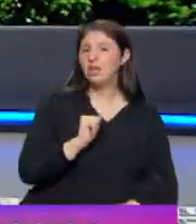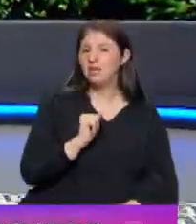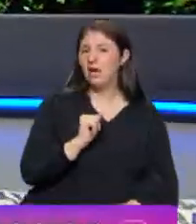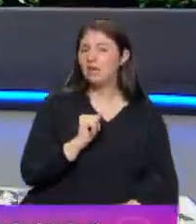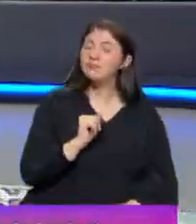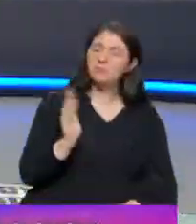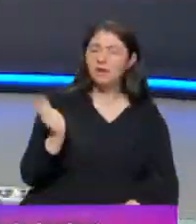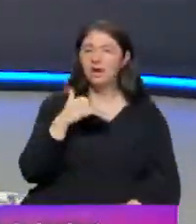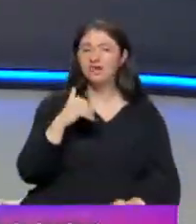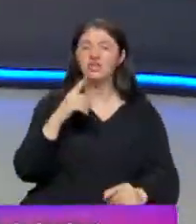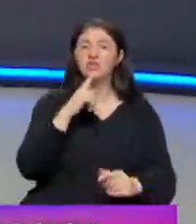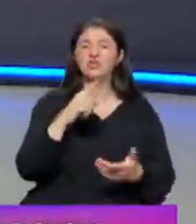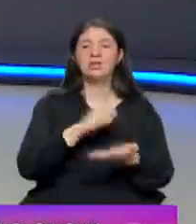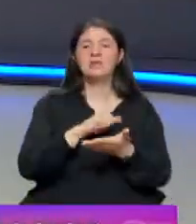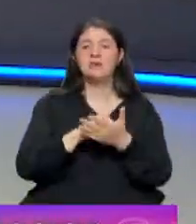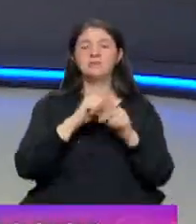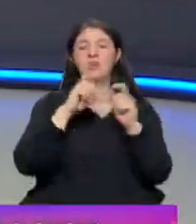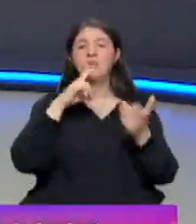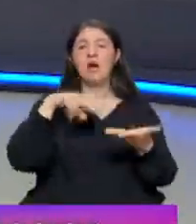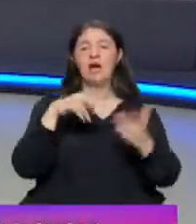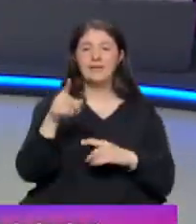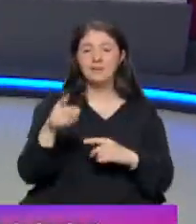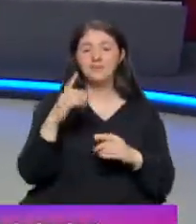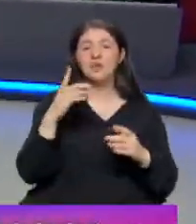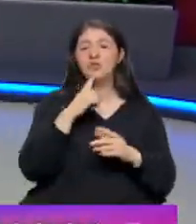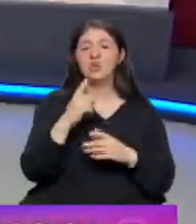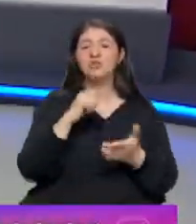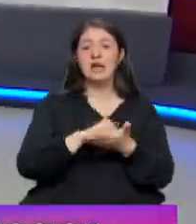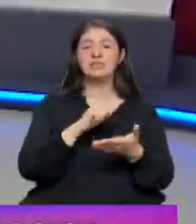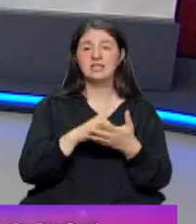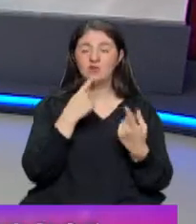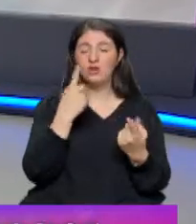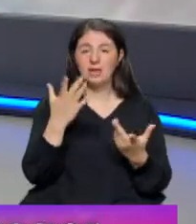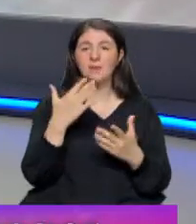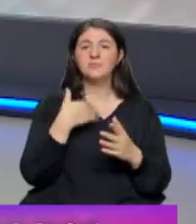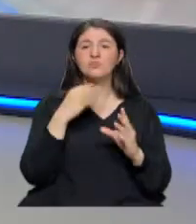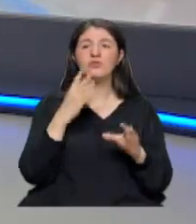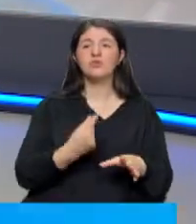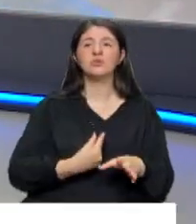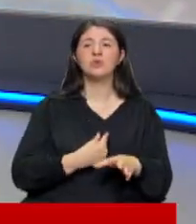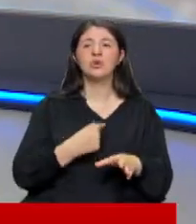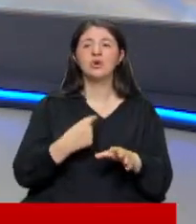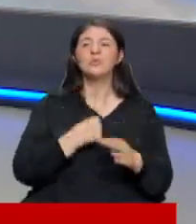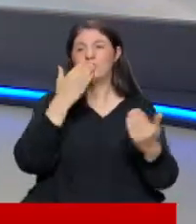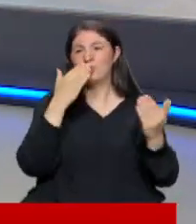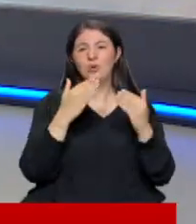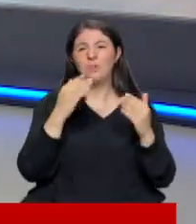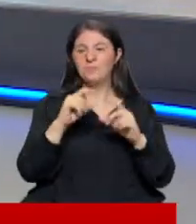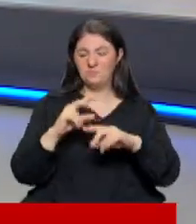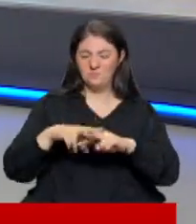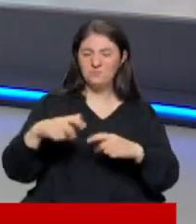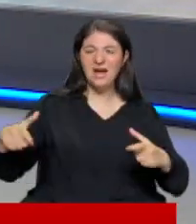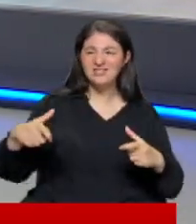Hadi gelin Sözcü gazetesinin manşetini okuyalım Sözcü gazetesi diyor ki pek bizim Umudumuz başlığı ile örtüşmüyor ama